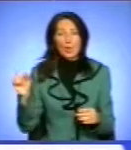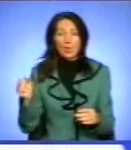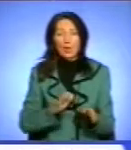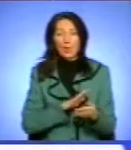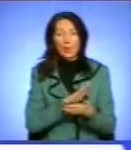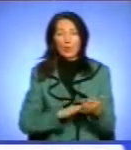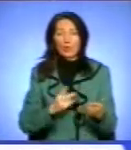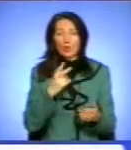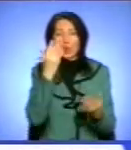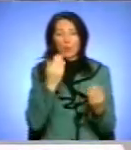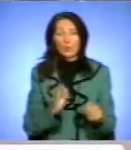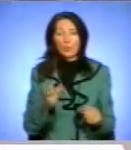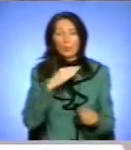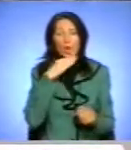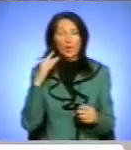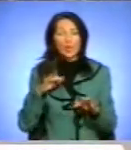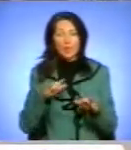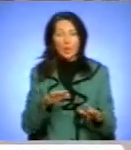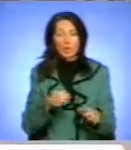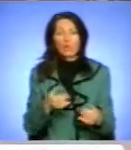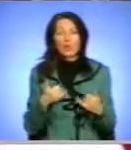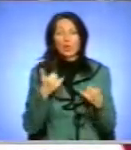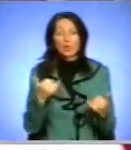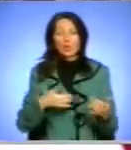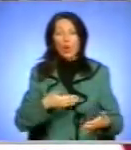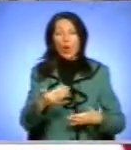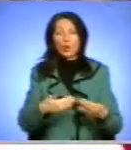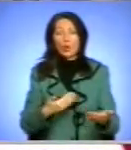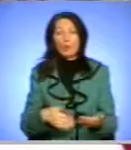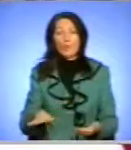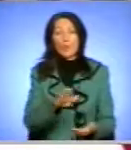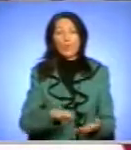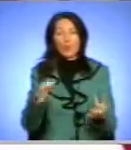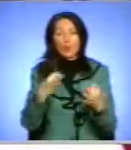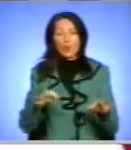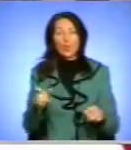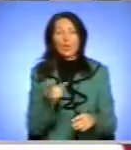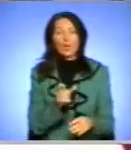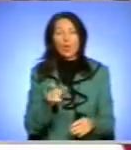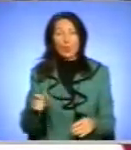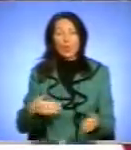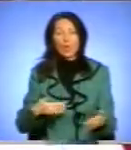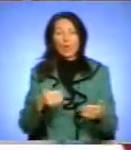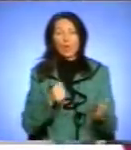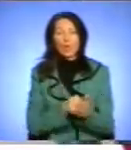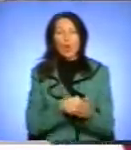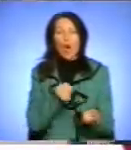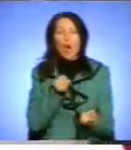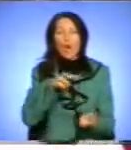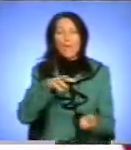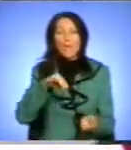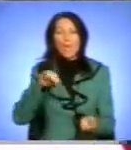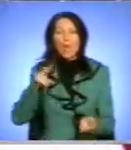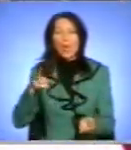чимало заходів. Урочистою ходою від Майдану Волі тернополяни вирушили до Миколинецького кладовища, де біля